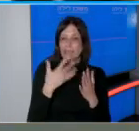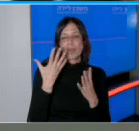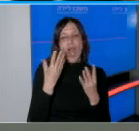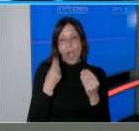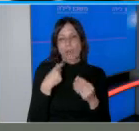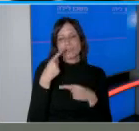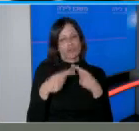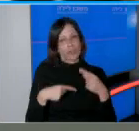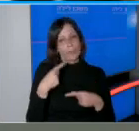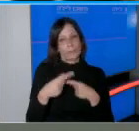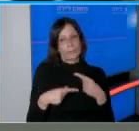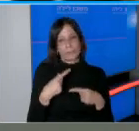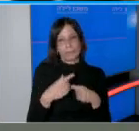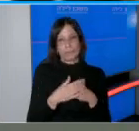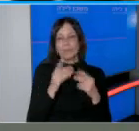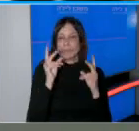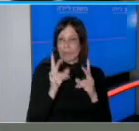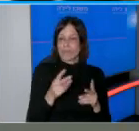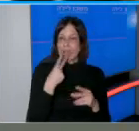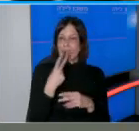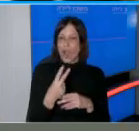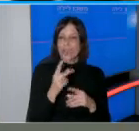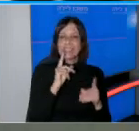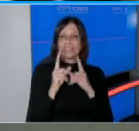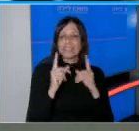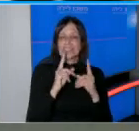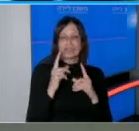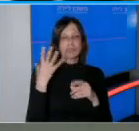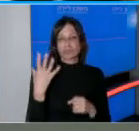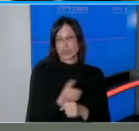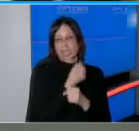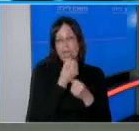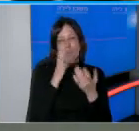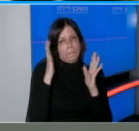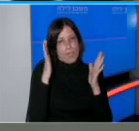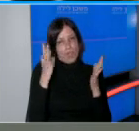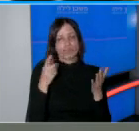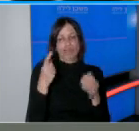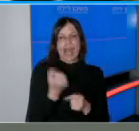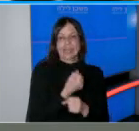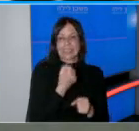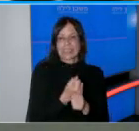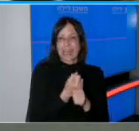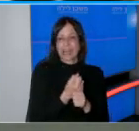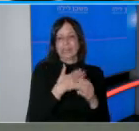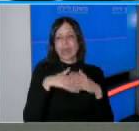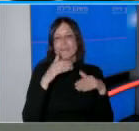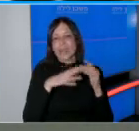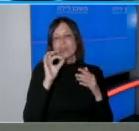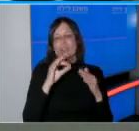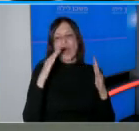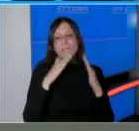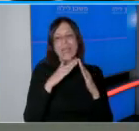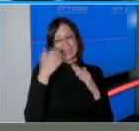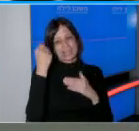מאוד שנים אפשר היה לראות שיח משגשג מאוד שעסק בהבנייה של הבית